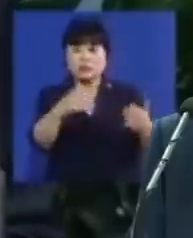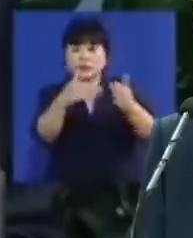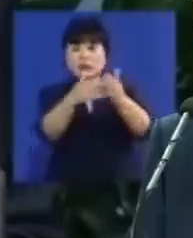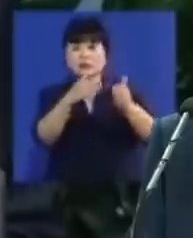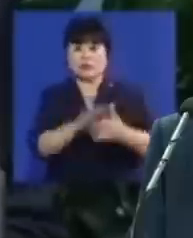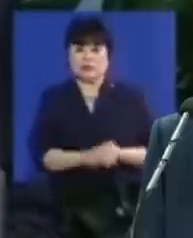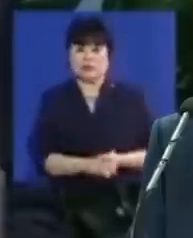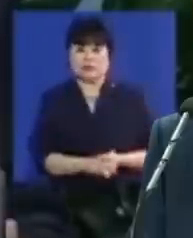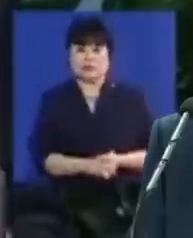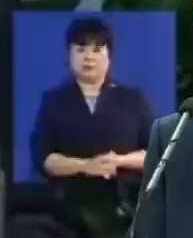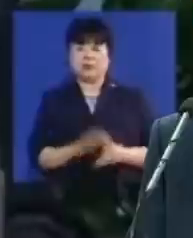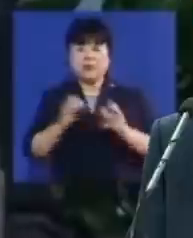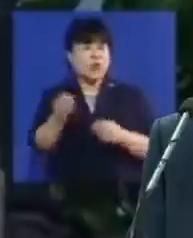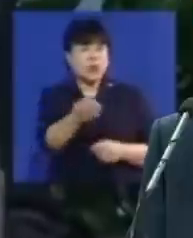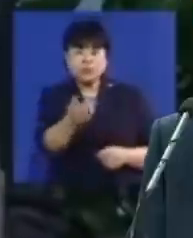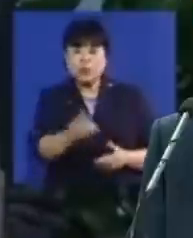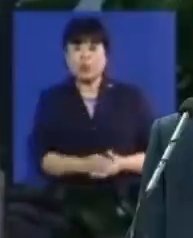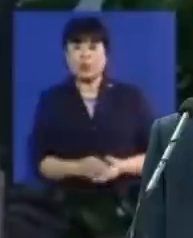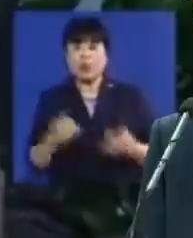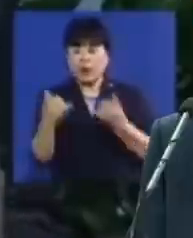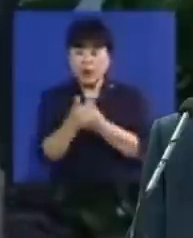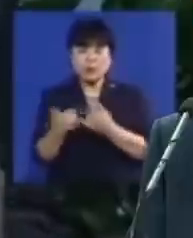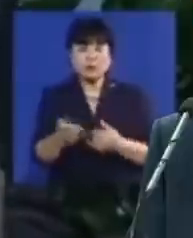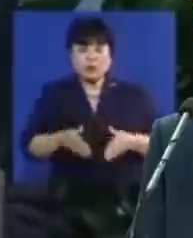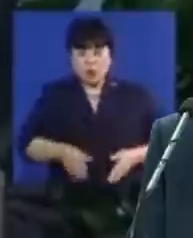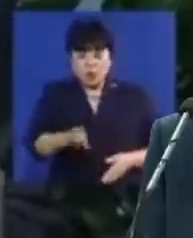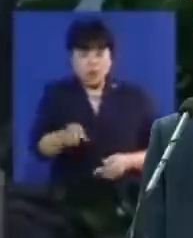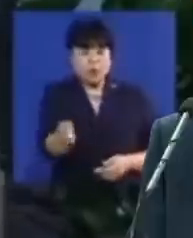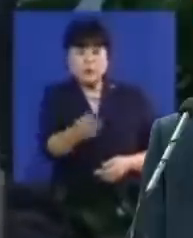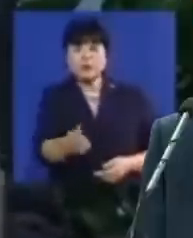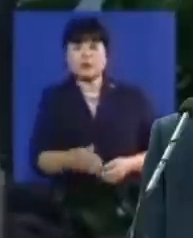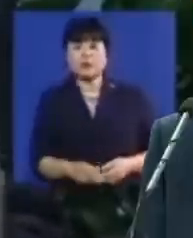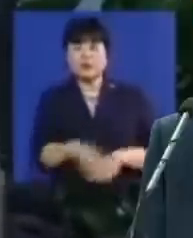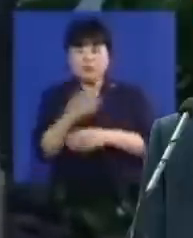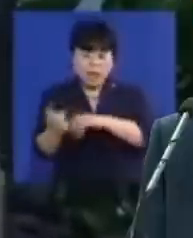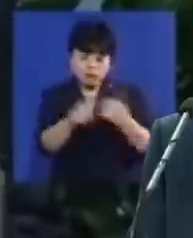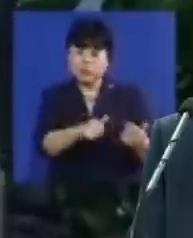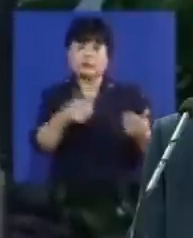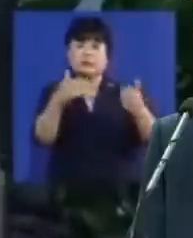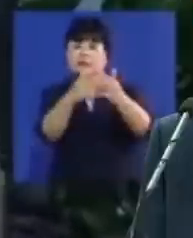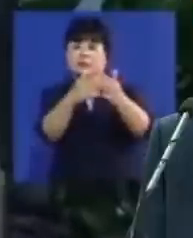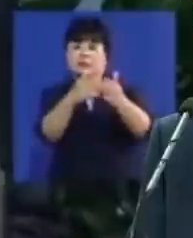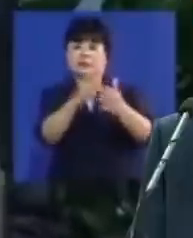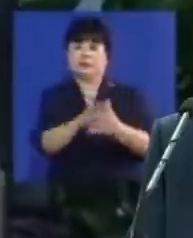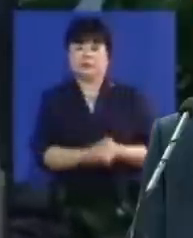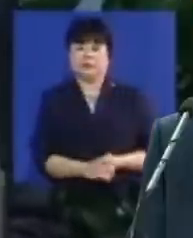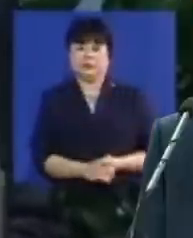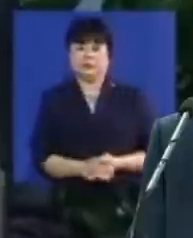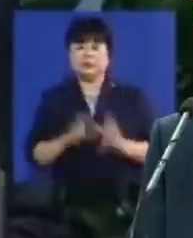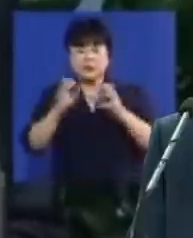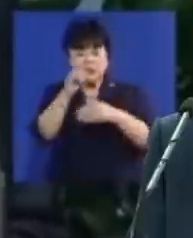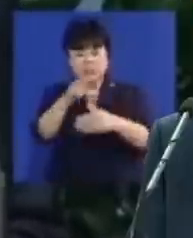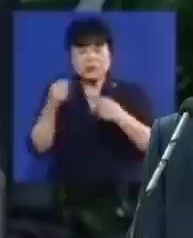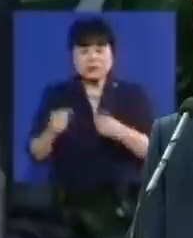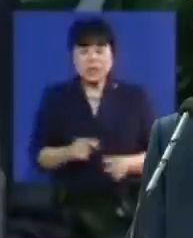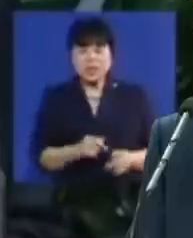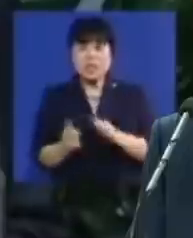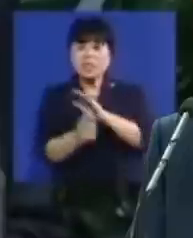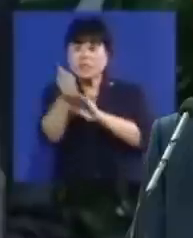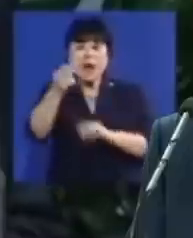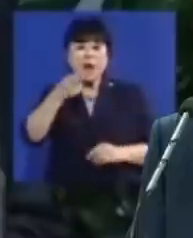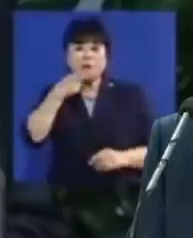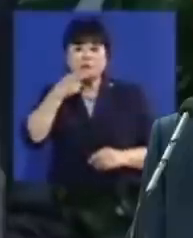죽어버렸다. 나라도 없고 고향도 없고 친척도 다 죽고 이 세상에 살아갈 희망이